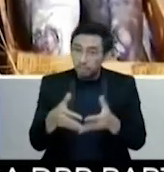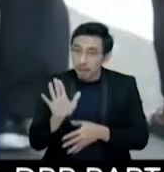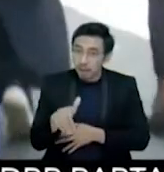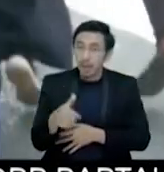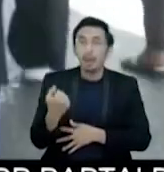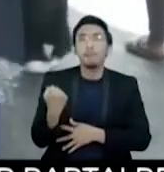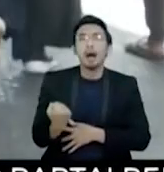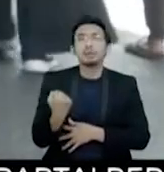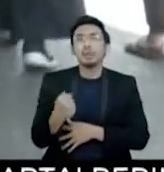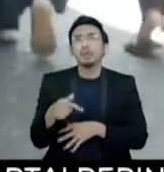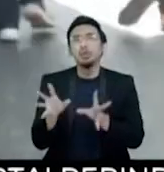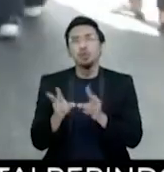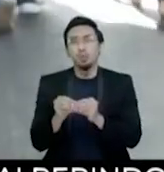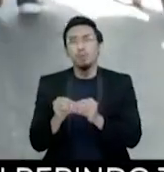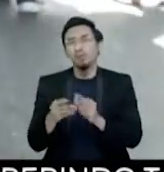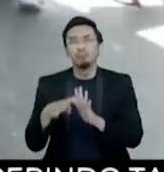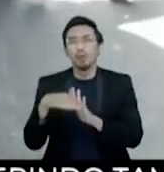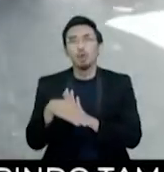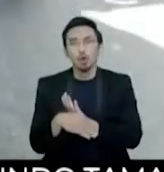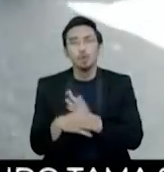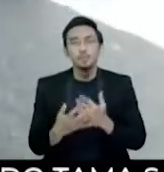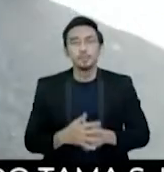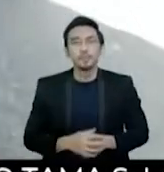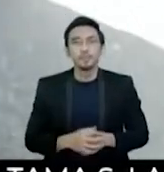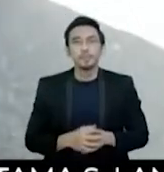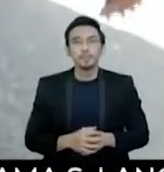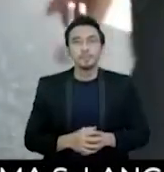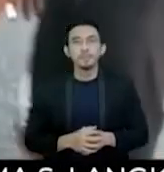menurun. Dari Jakarta, Rizka Dior, Eri Nugraha, Sigit Aryo, iNews, melaporkan.